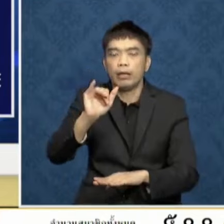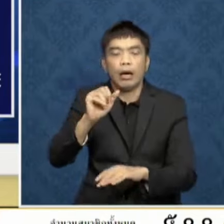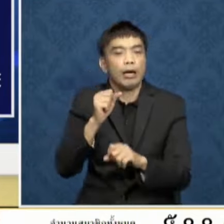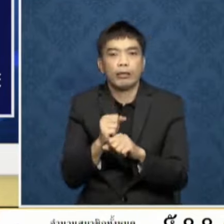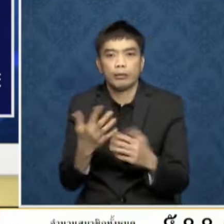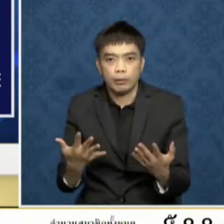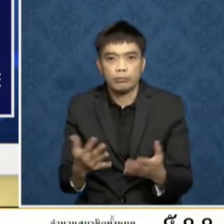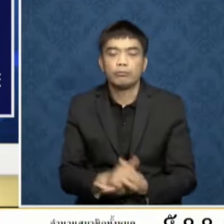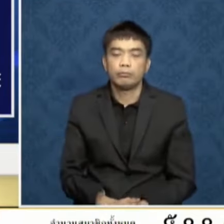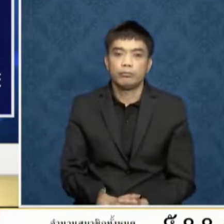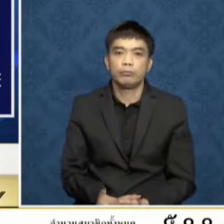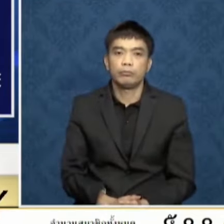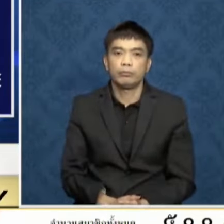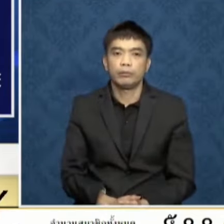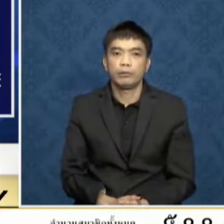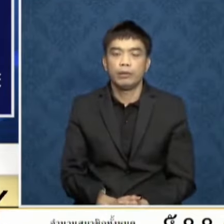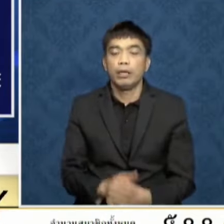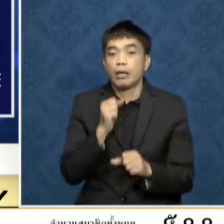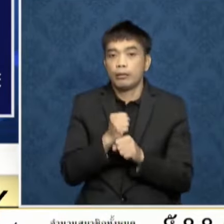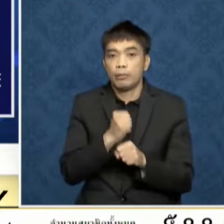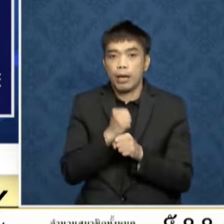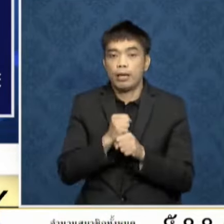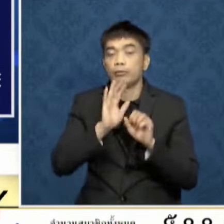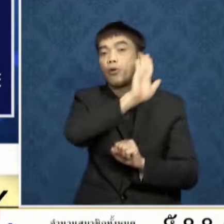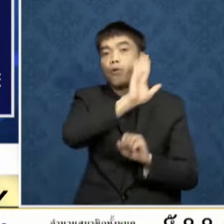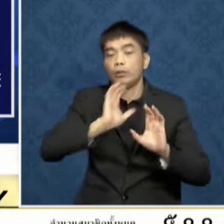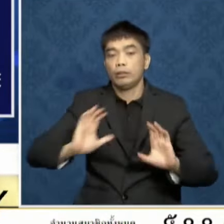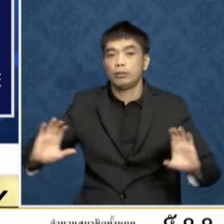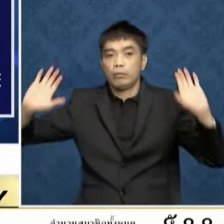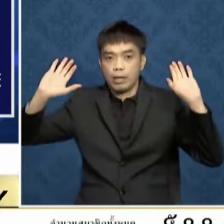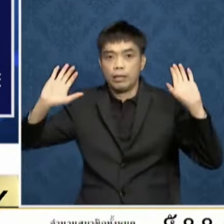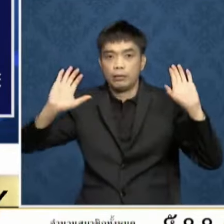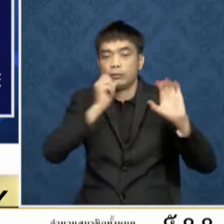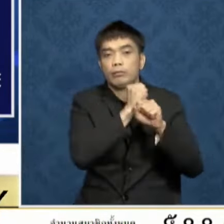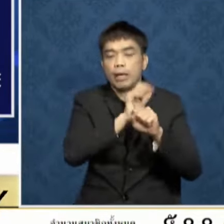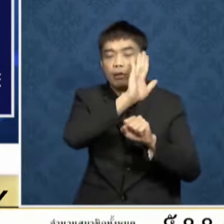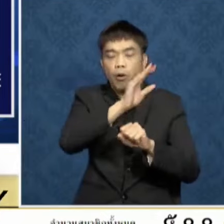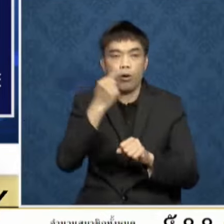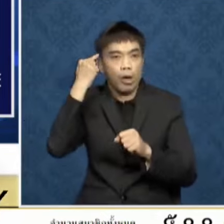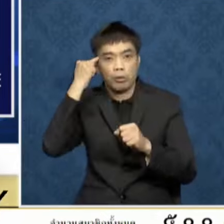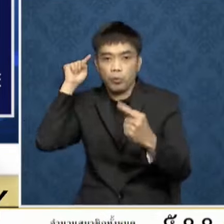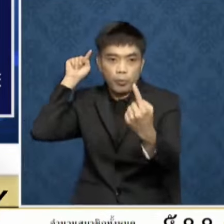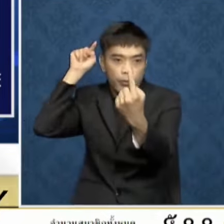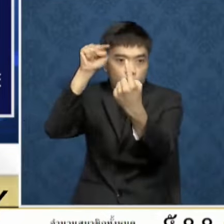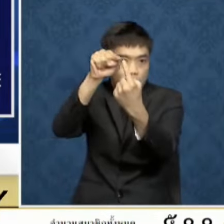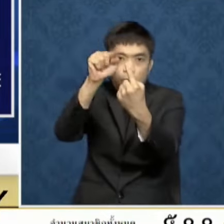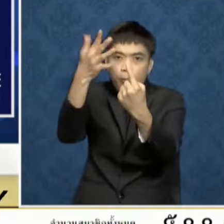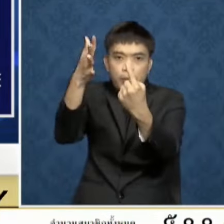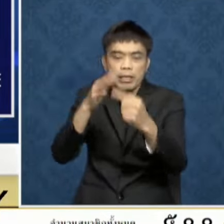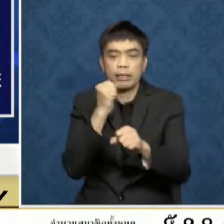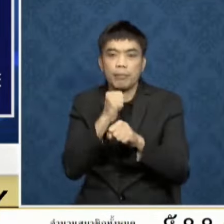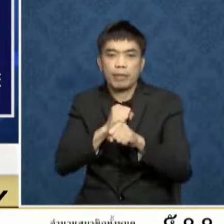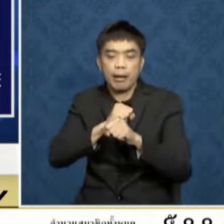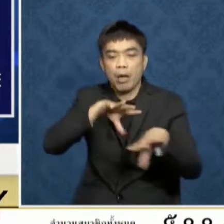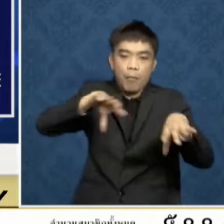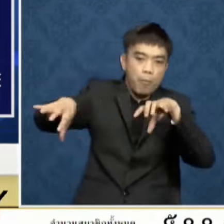พิเศษ 4ภาคได้จากการทำงานของรัฐบาลแบบนี้ที่ไหลไล้ทิศหลงทางซ้ำซ้อนต่างคนต่างทำแบบนี้